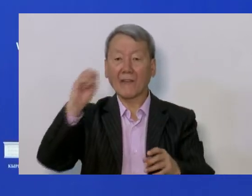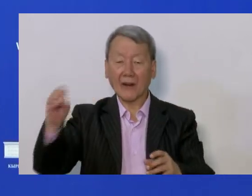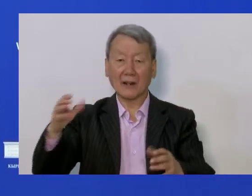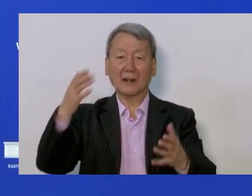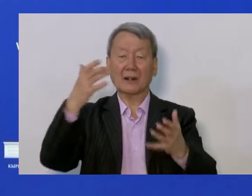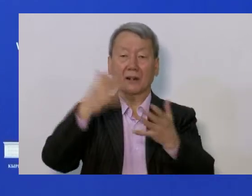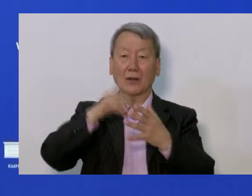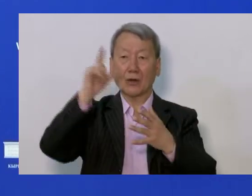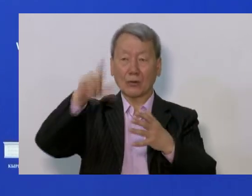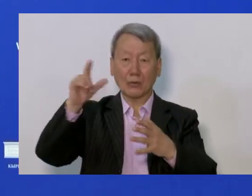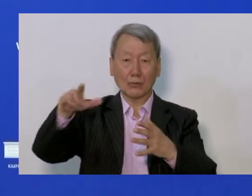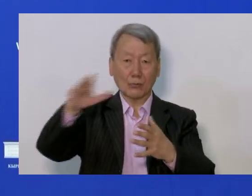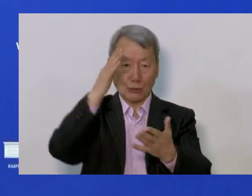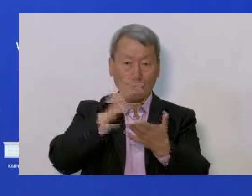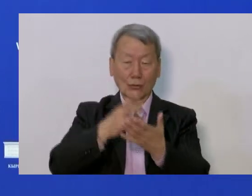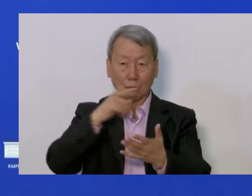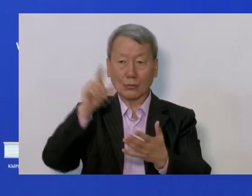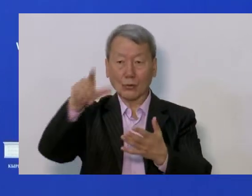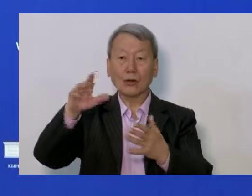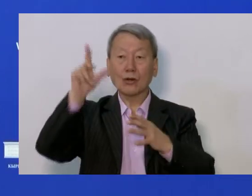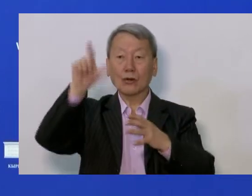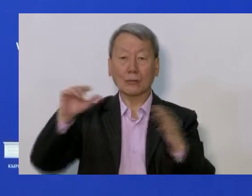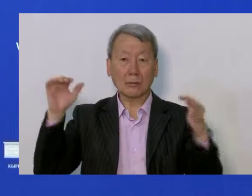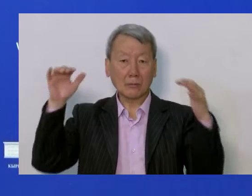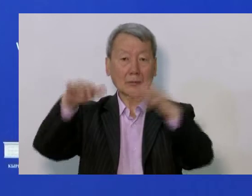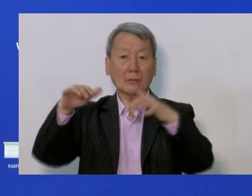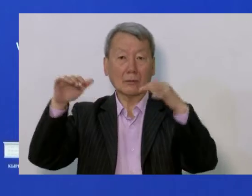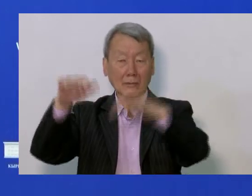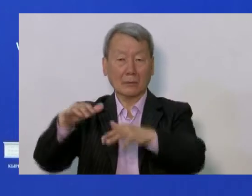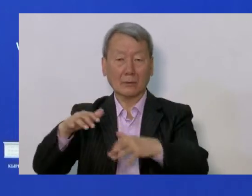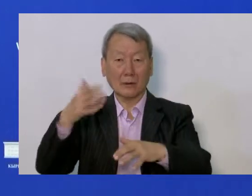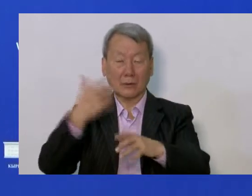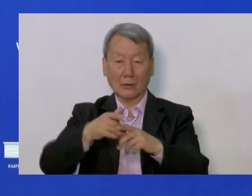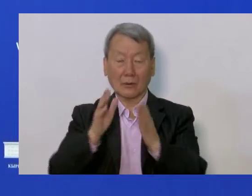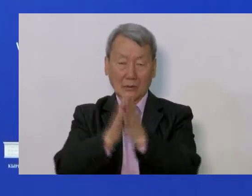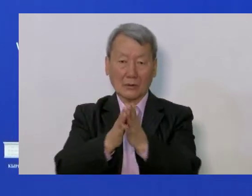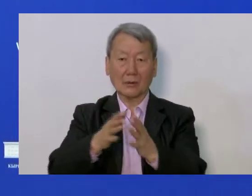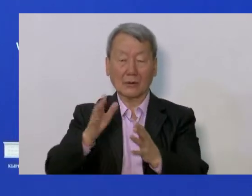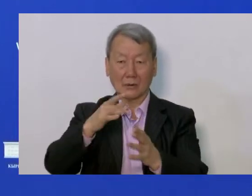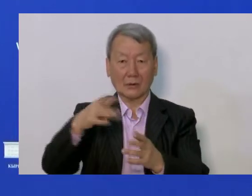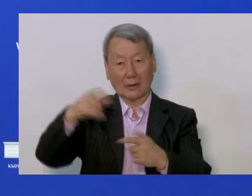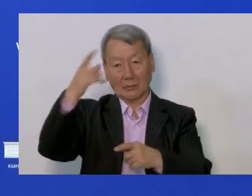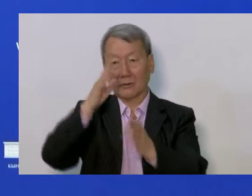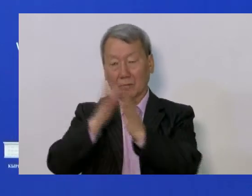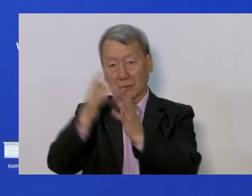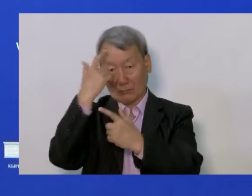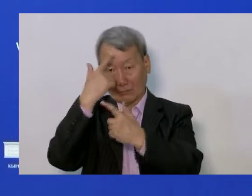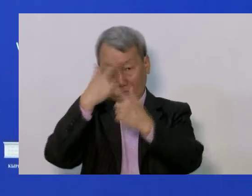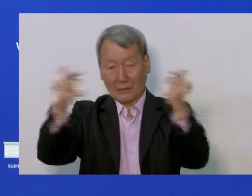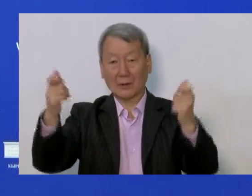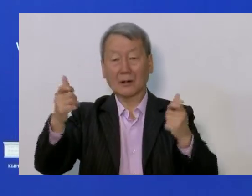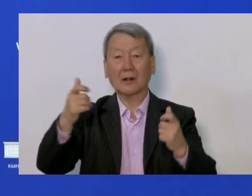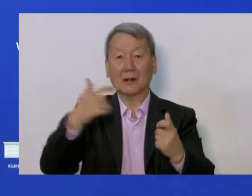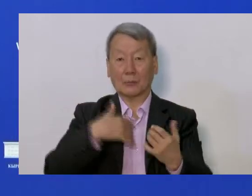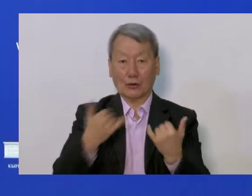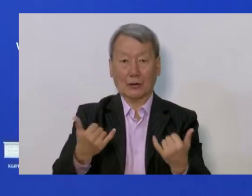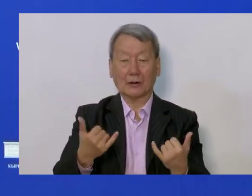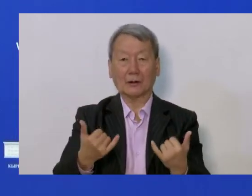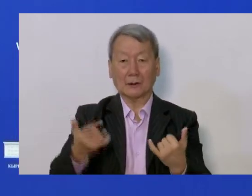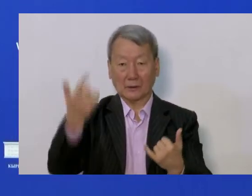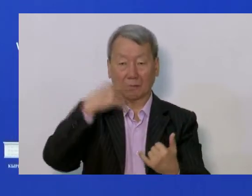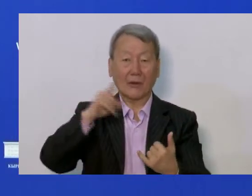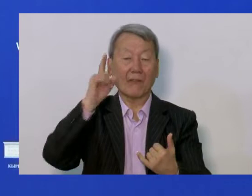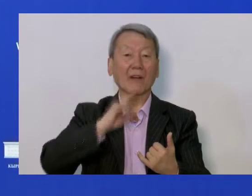ошо тынбай кайрылып туруп аткан кези, бирок бүгүнкү күнү мореки жагдайды алып эске алып туруп биз муну